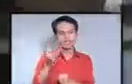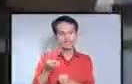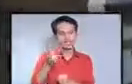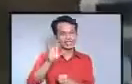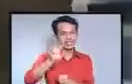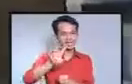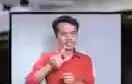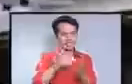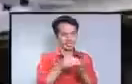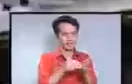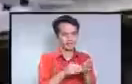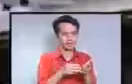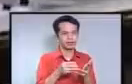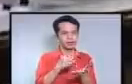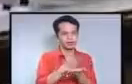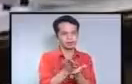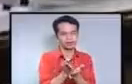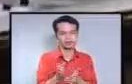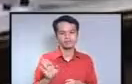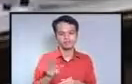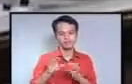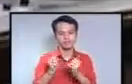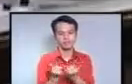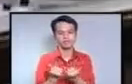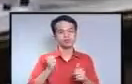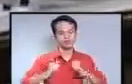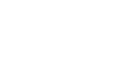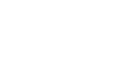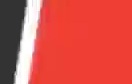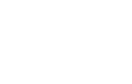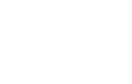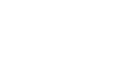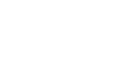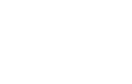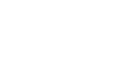pesos na budget ng ahensya. Umaaksyon, Ria Fernandez, News 5.